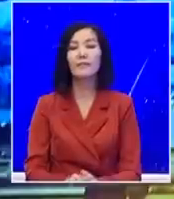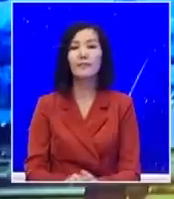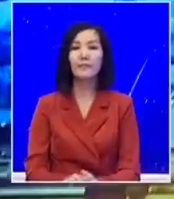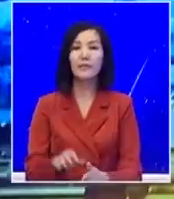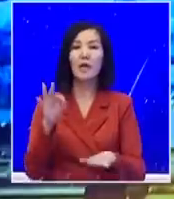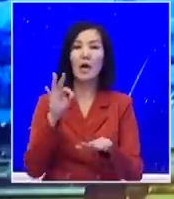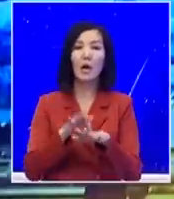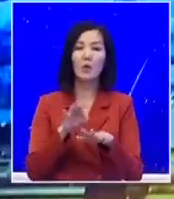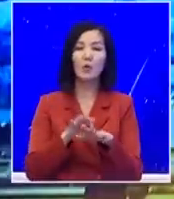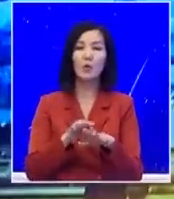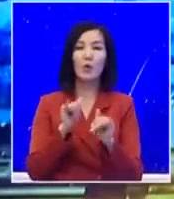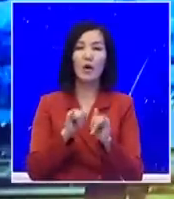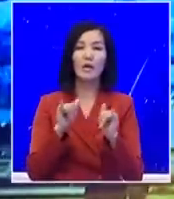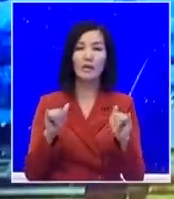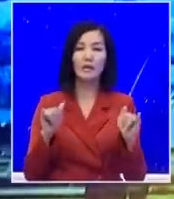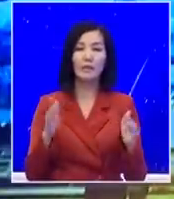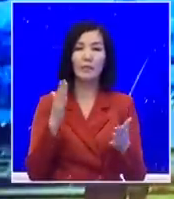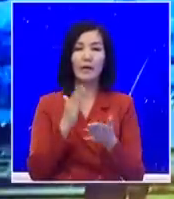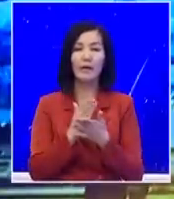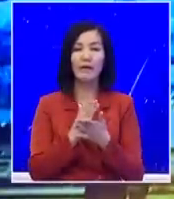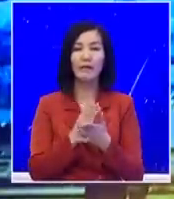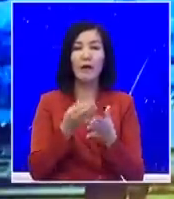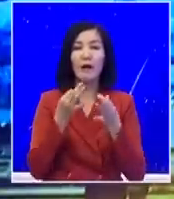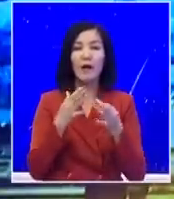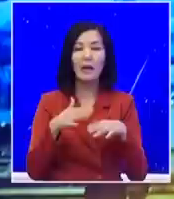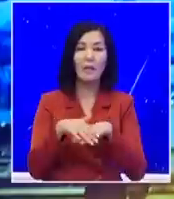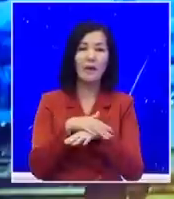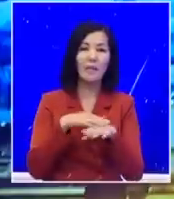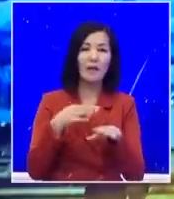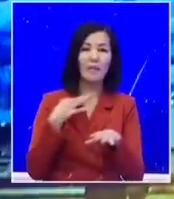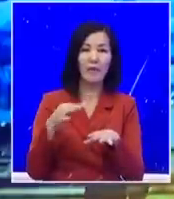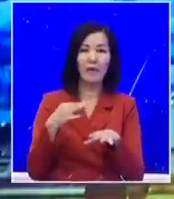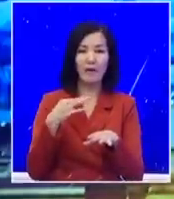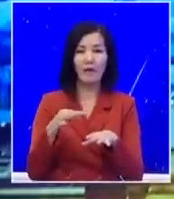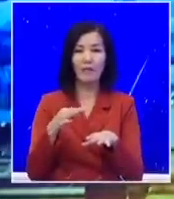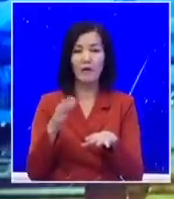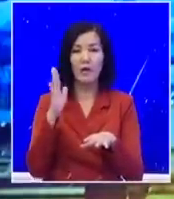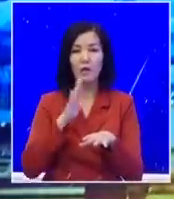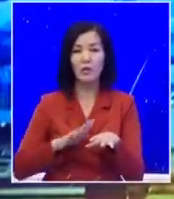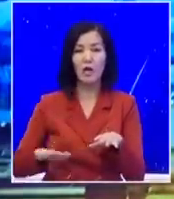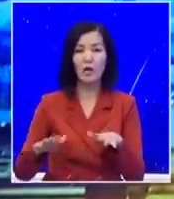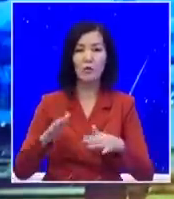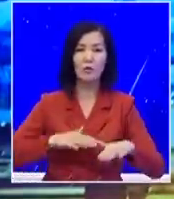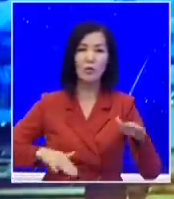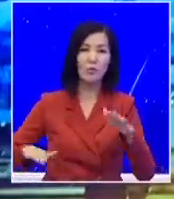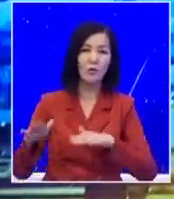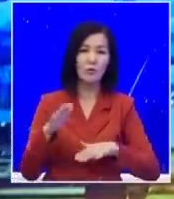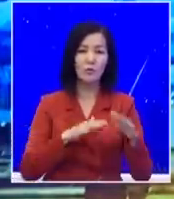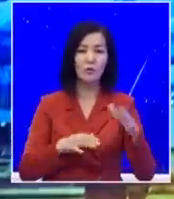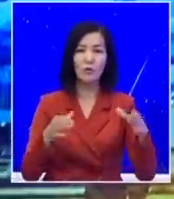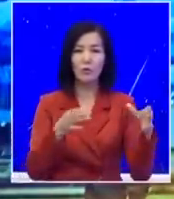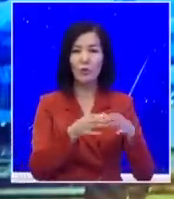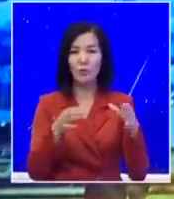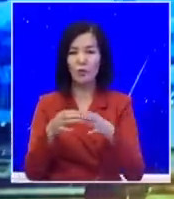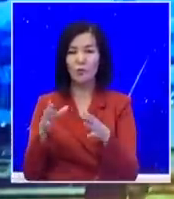Корона індет күн санап қарқын алып барады. Ал қарапайым жұрт әлі бейғам. Жағалауларда шомылып, демалыс орындарында топтасып